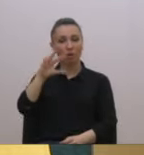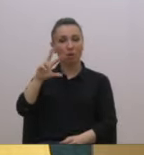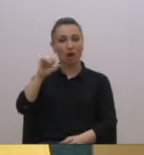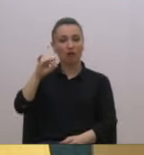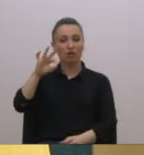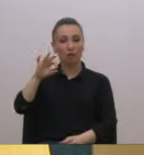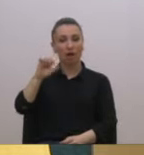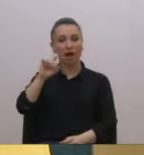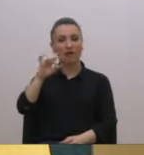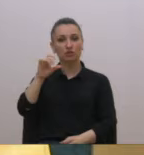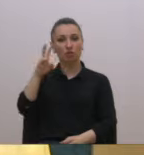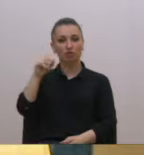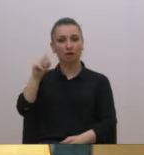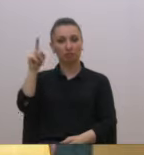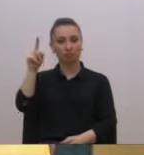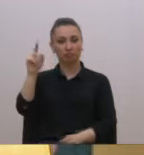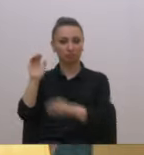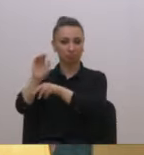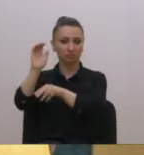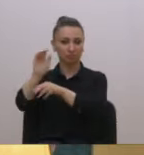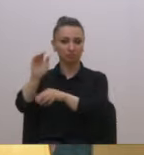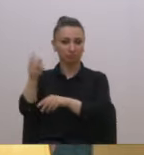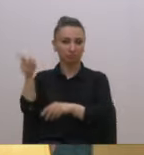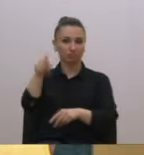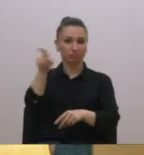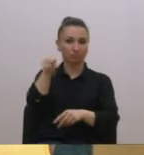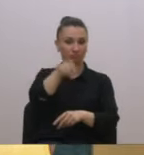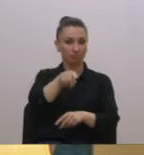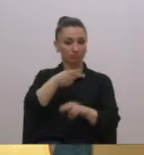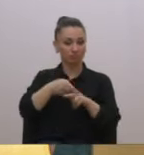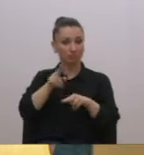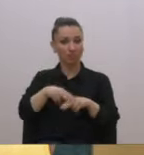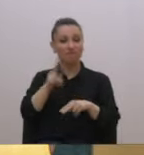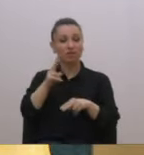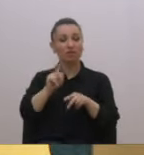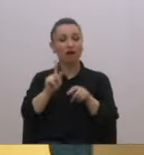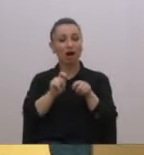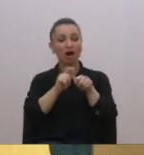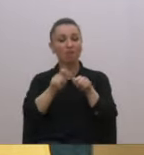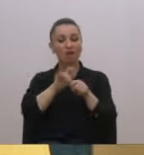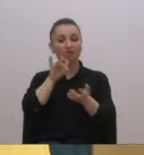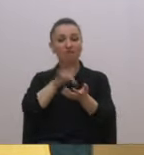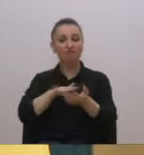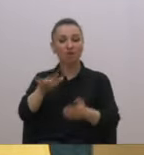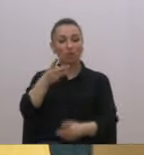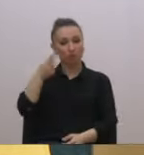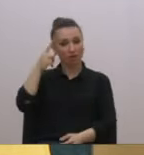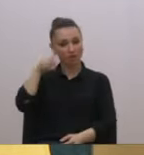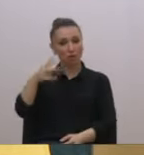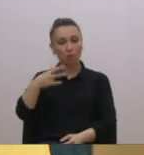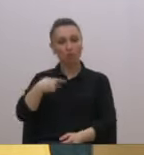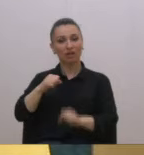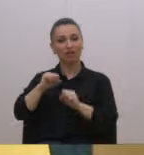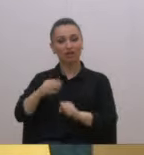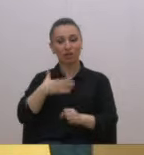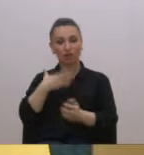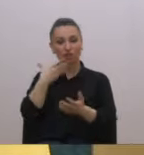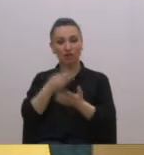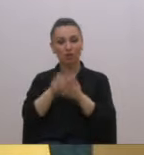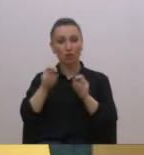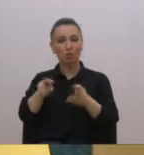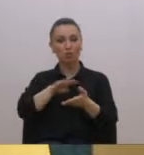არიზონამდე. ამიტომაც დიახ, ჩვენ გვინდა ვიცოდეთ, ვინ რას აფინანსებს ამ ქვეყანაში, რომ დავიცვათ ჩვენი უსაფრთხოება,